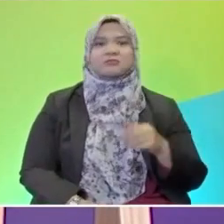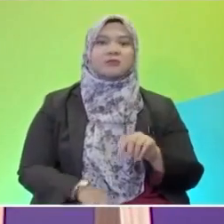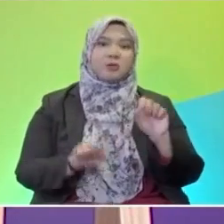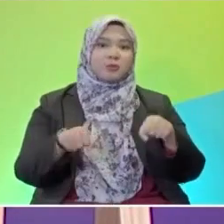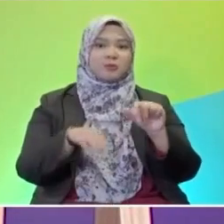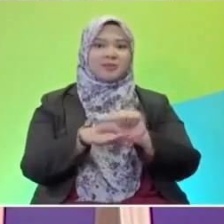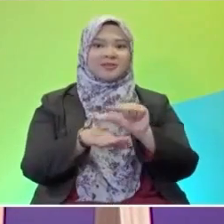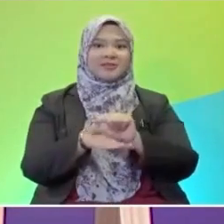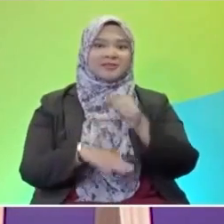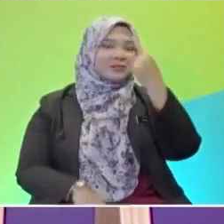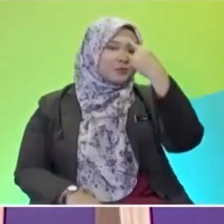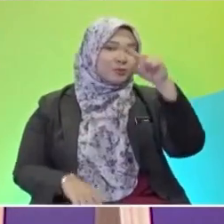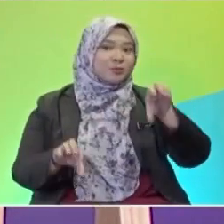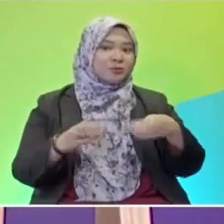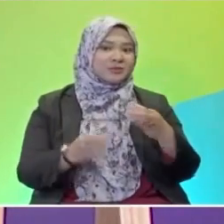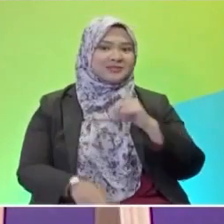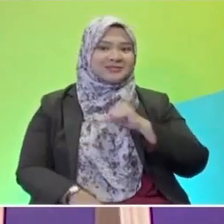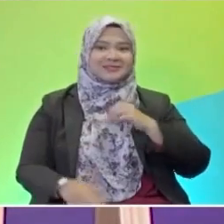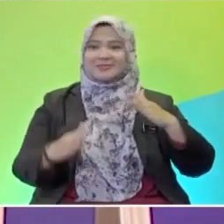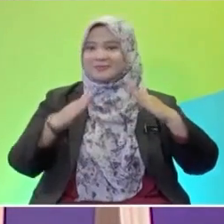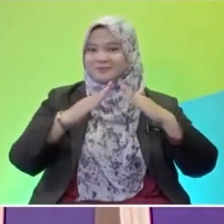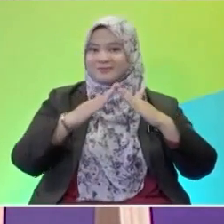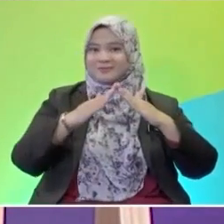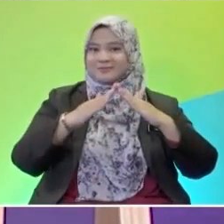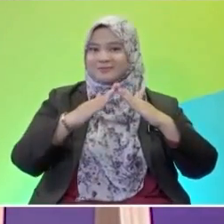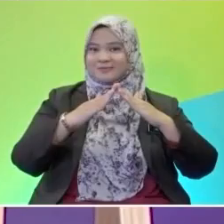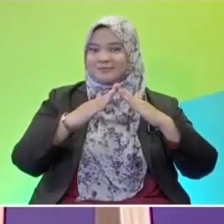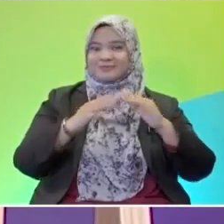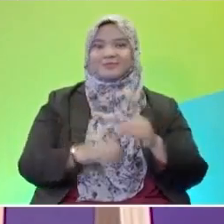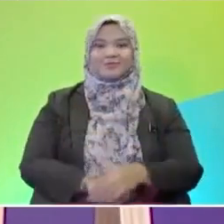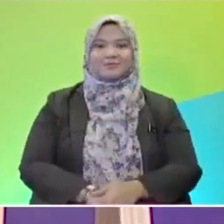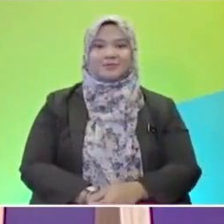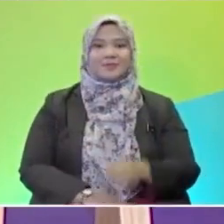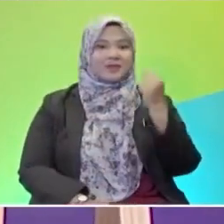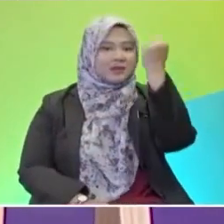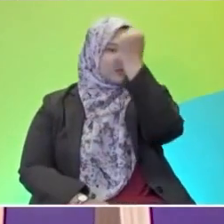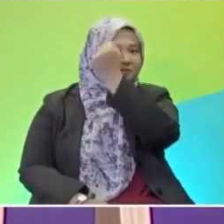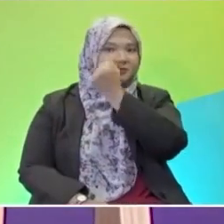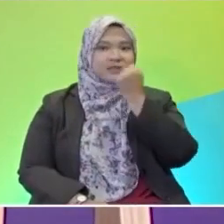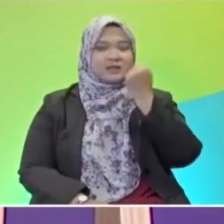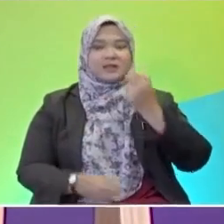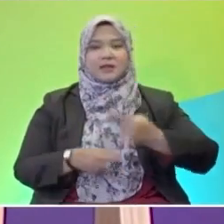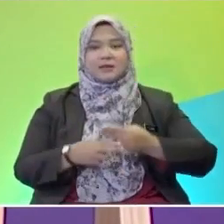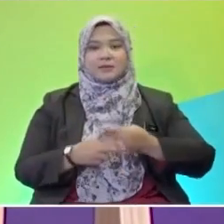pada dinding inilah yang di memberikan pembiasan cahaya